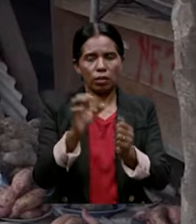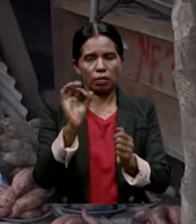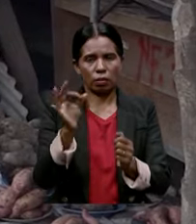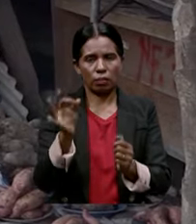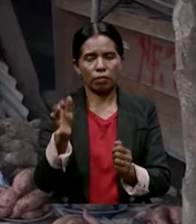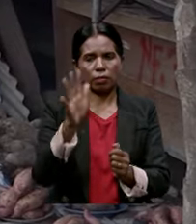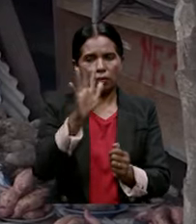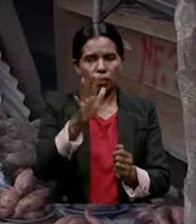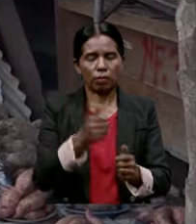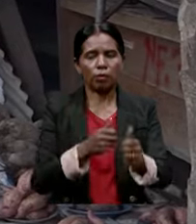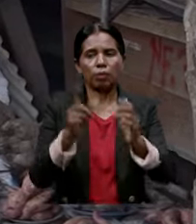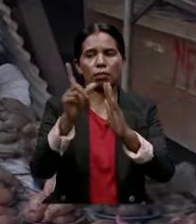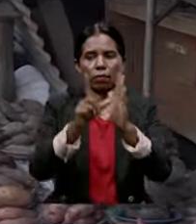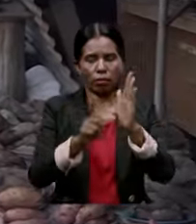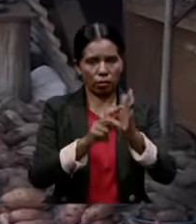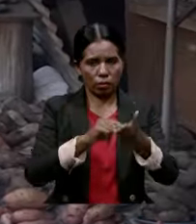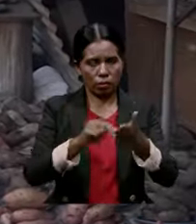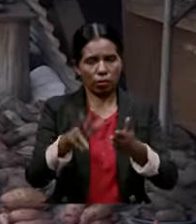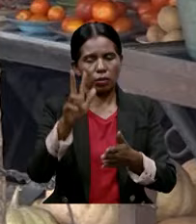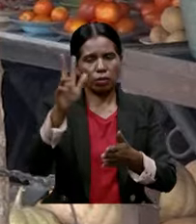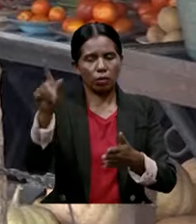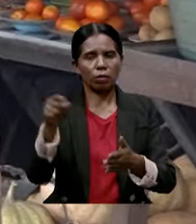5 Tuir decreto lei número